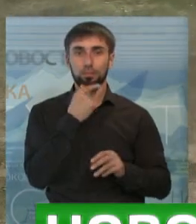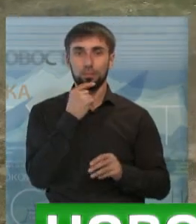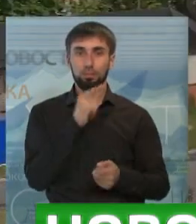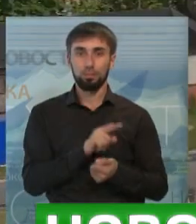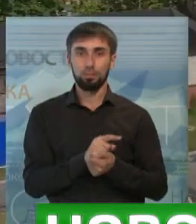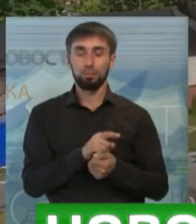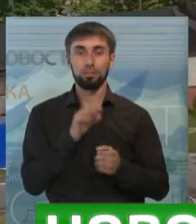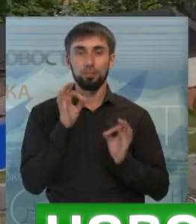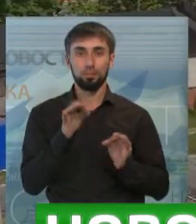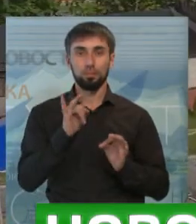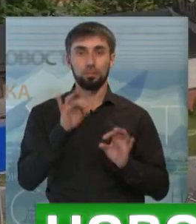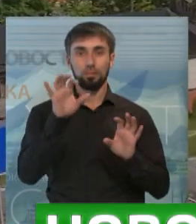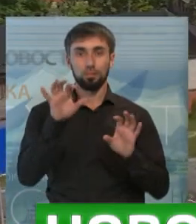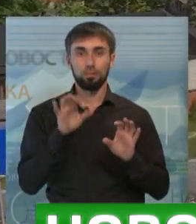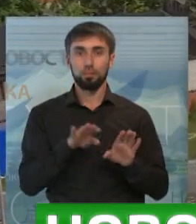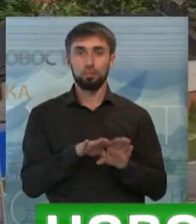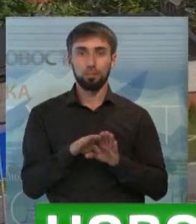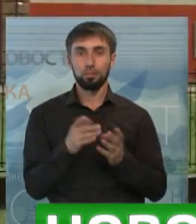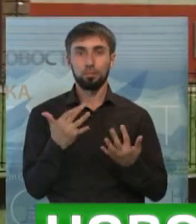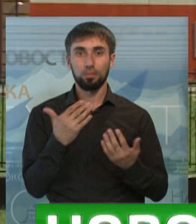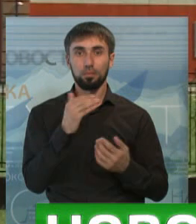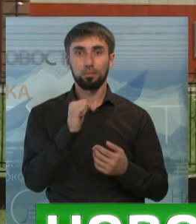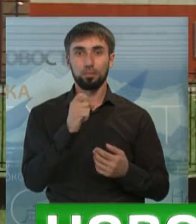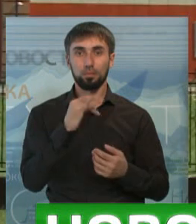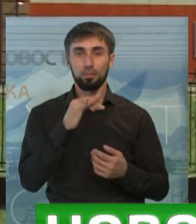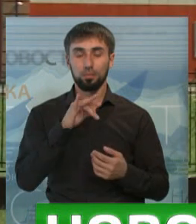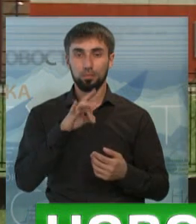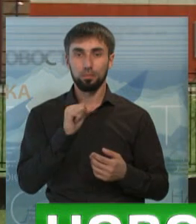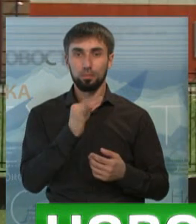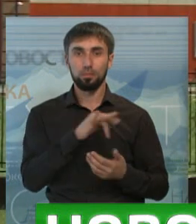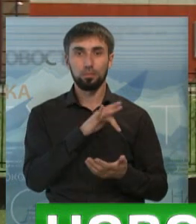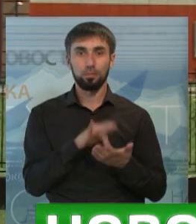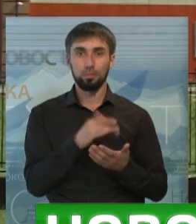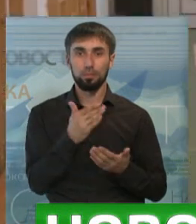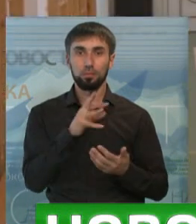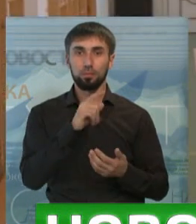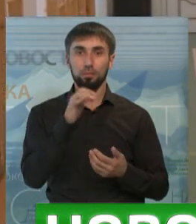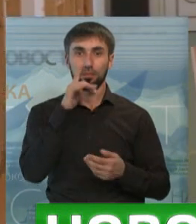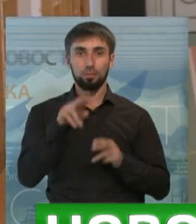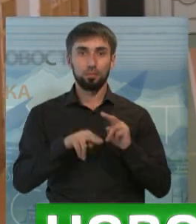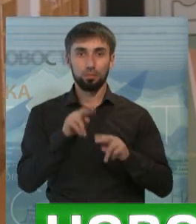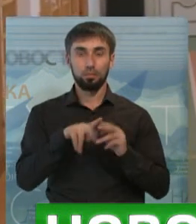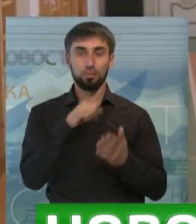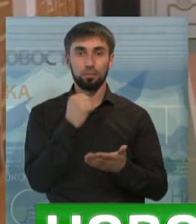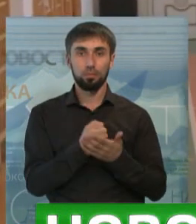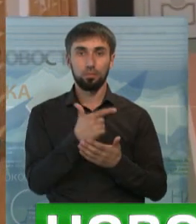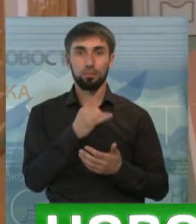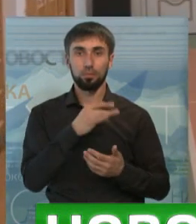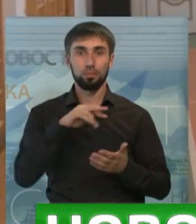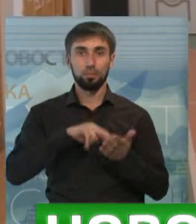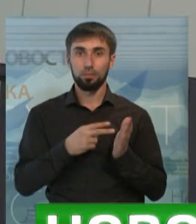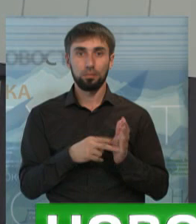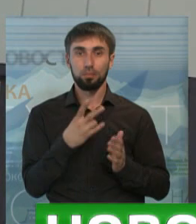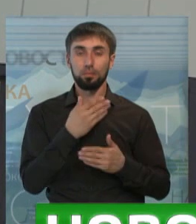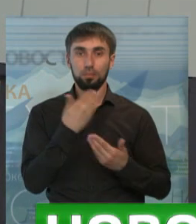правильно и по закону в соответствии с требованиями архитектуры и градостроительных норм даже магаз который строится по утвержденному генеральному плану не